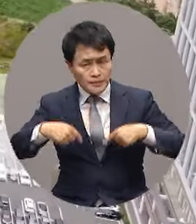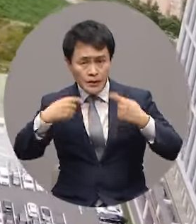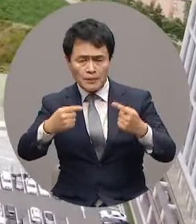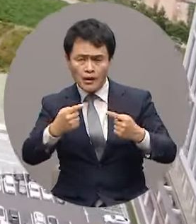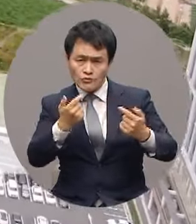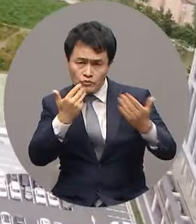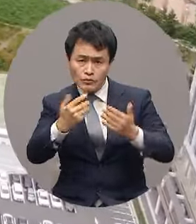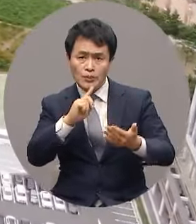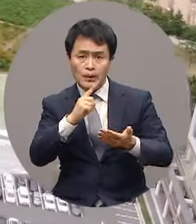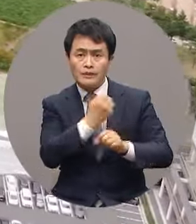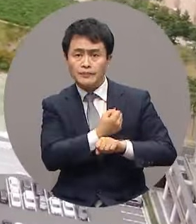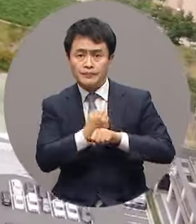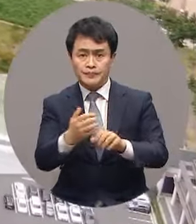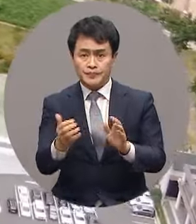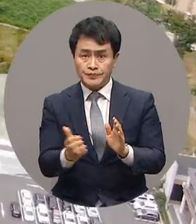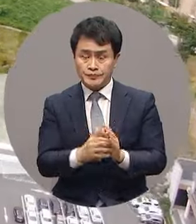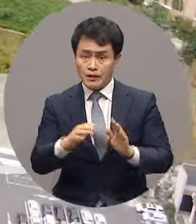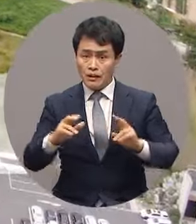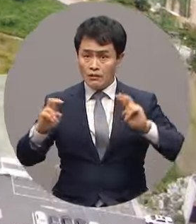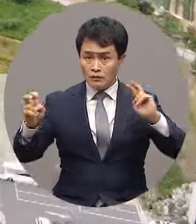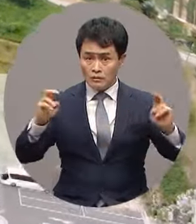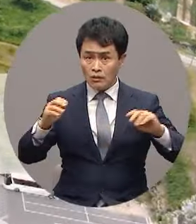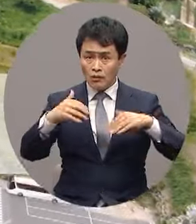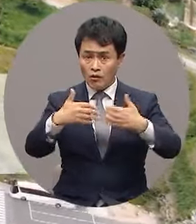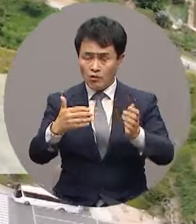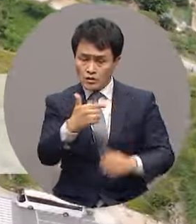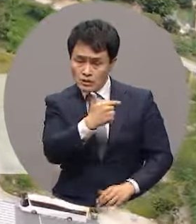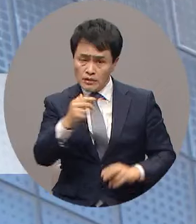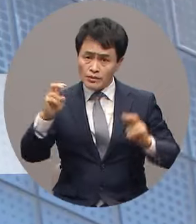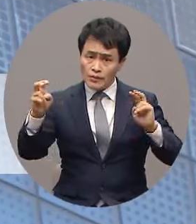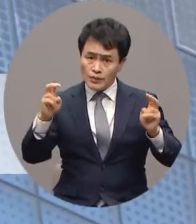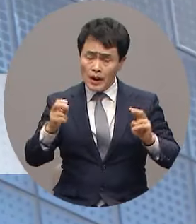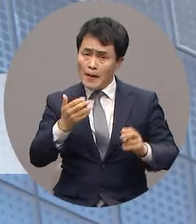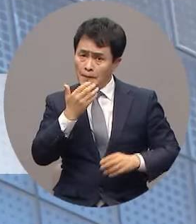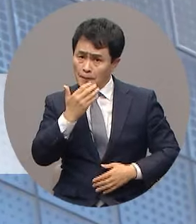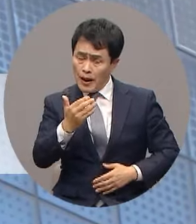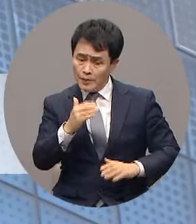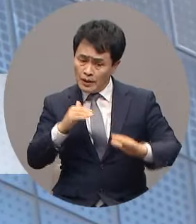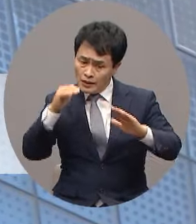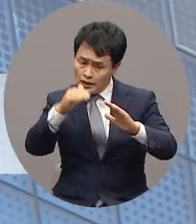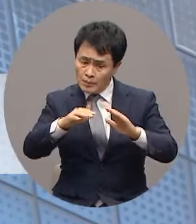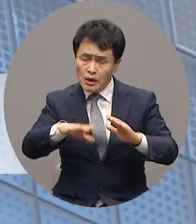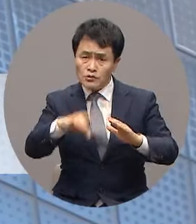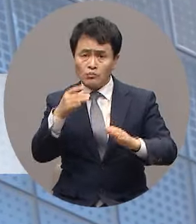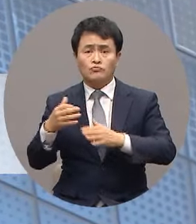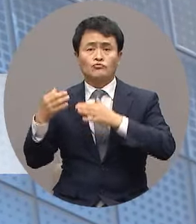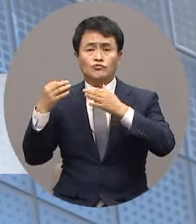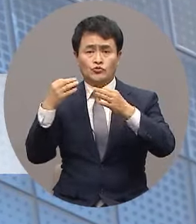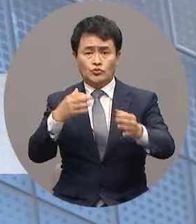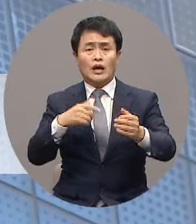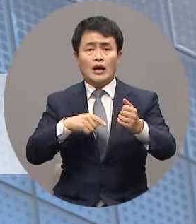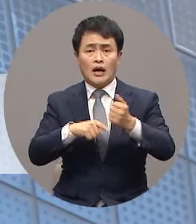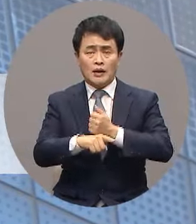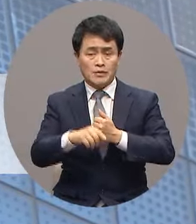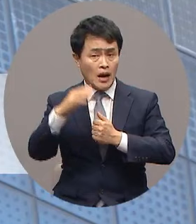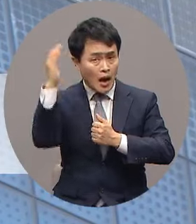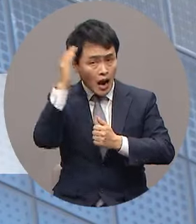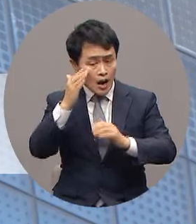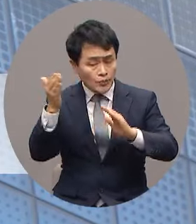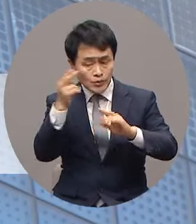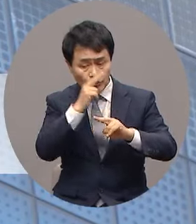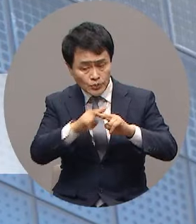밝힌 것으로 전해졌고 한 글로벌 석유 메이저 기업은 가급적 개발 초기에 투자하고 싶다는 뜻을 석유공사에